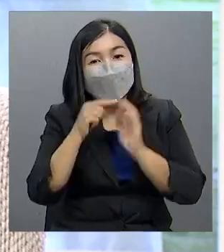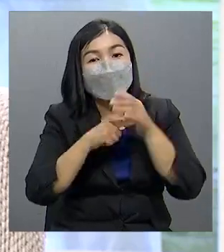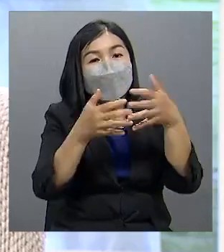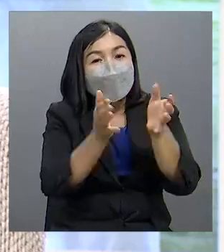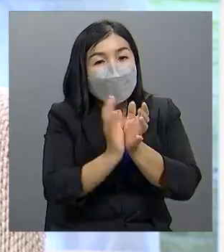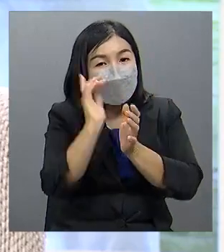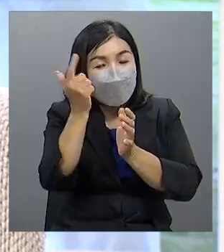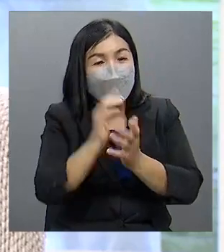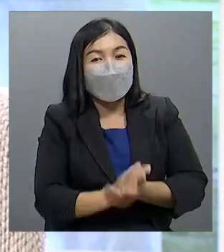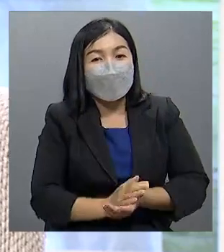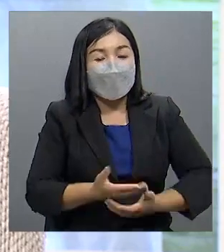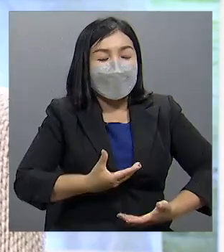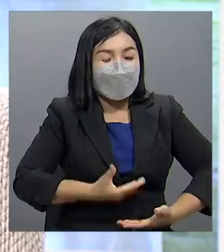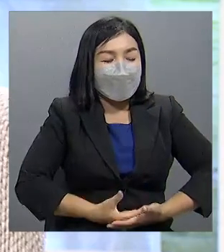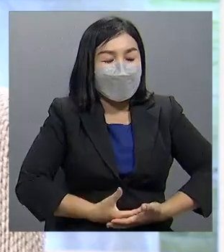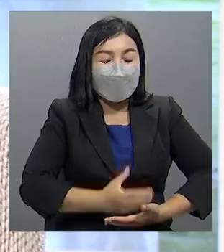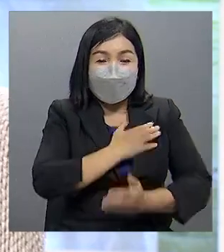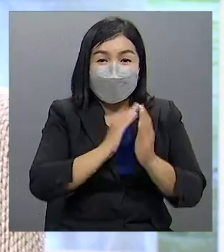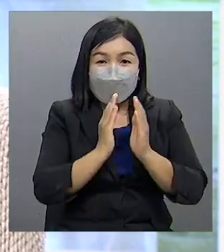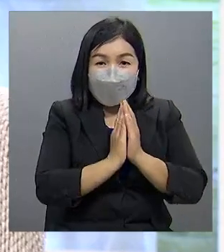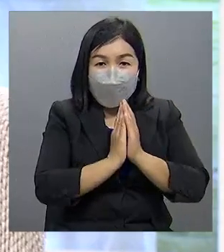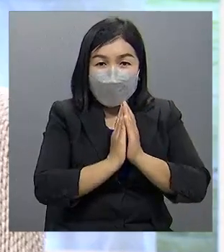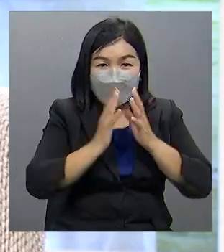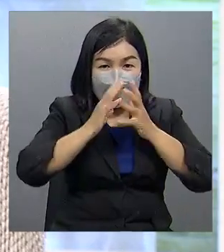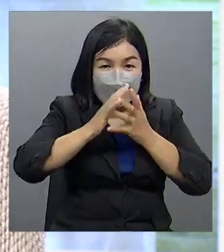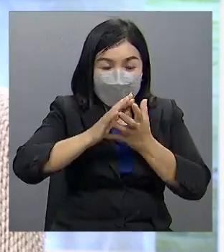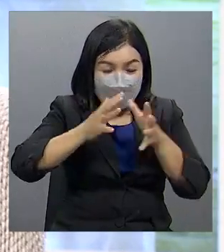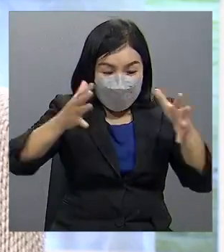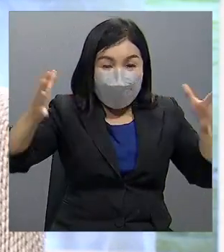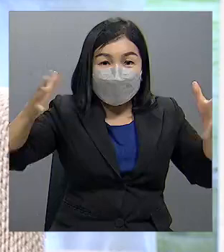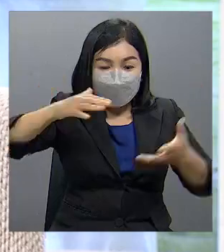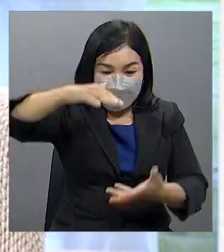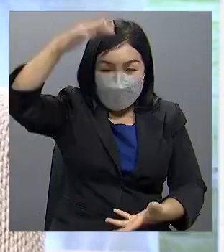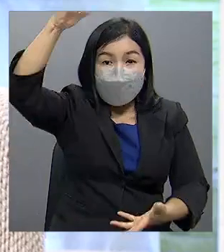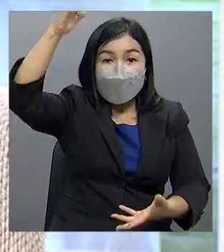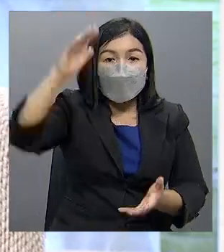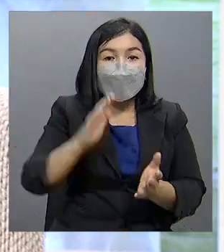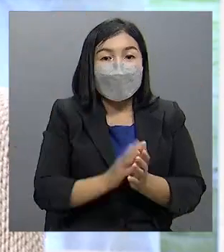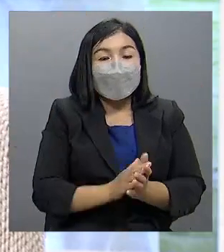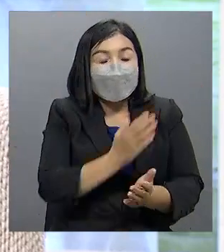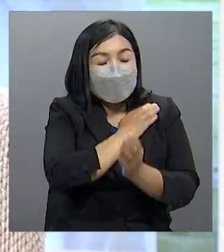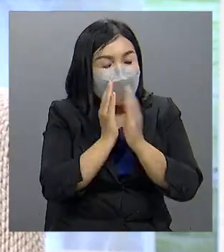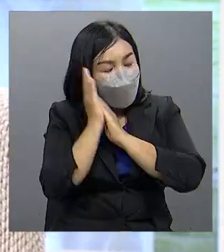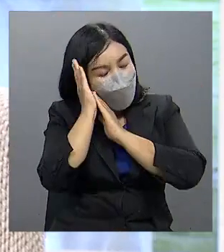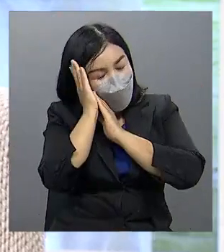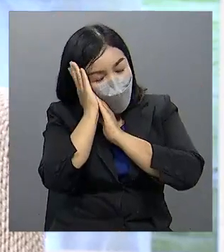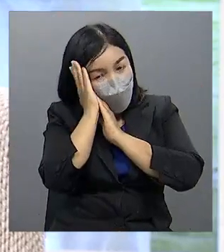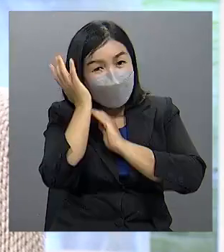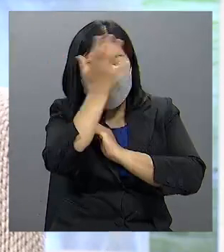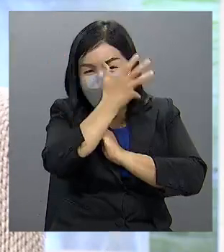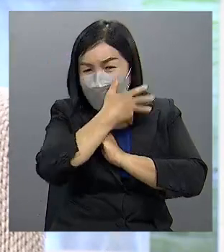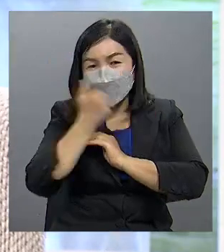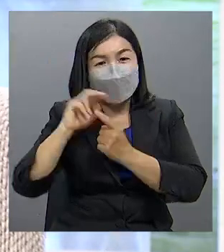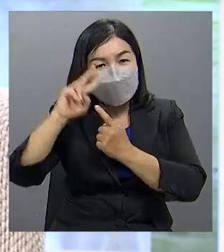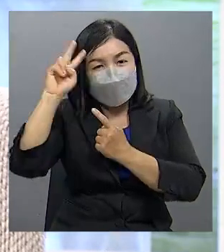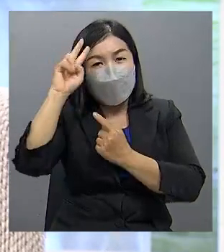ที่ใหญ่ที่สุดในโลกแล้วยังมีพระนอนที่สวยงามนะคะแล้วก็ใหญ่เป็นลำดับที่2ของประเทศด้วยจะงดงามขน